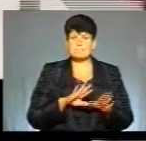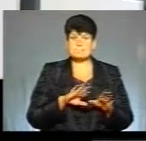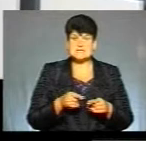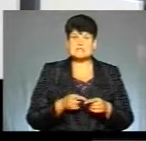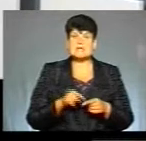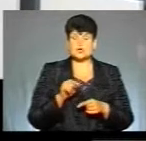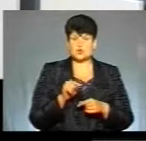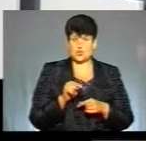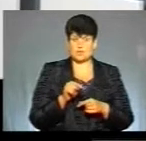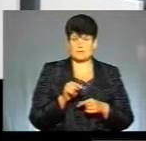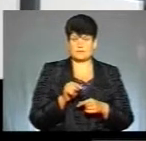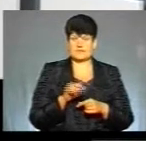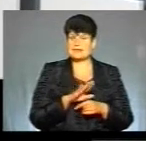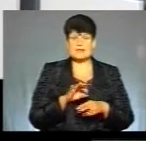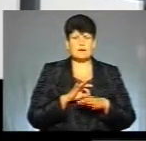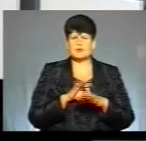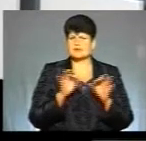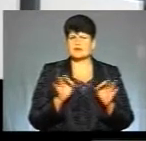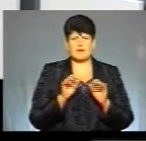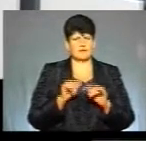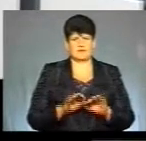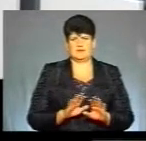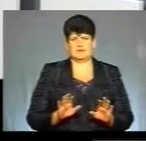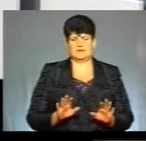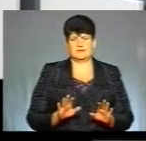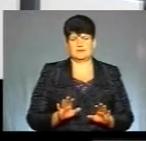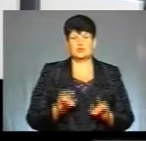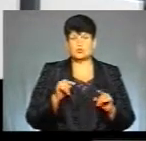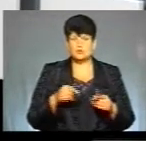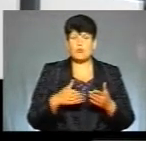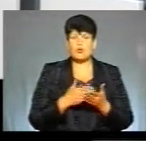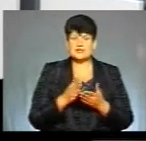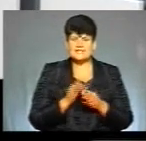цього не проводилися жодні процесуальні дії. Так що тут політична